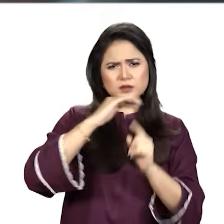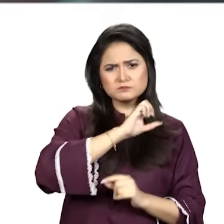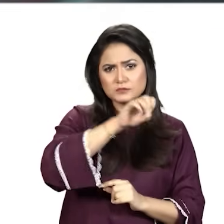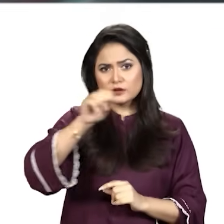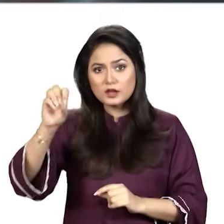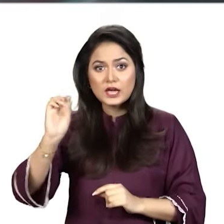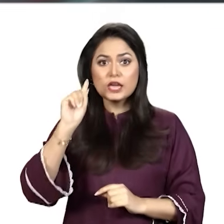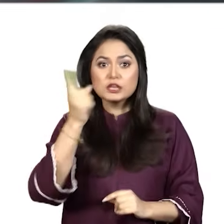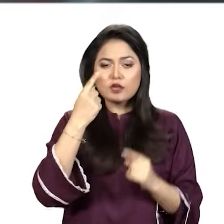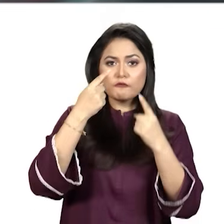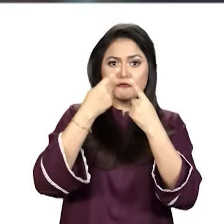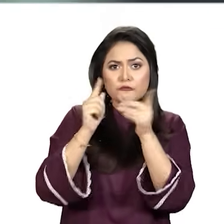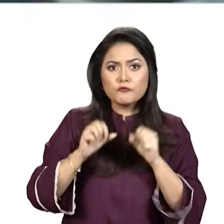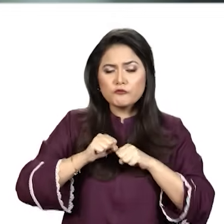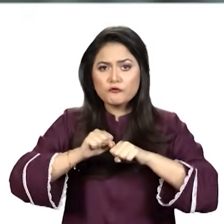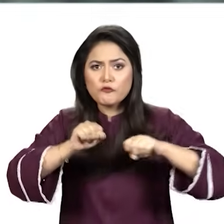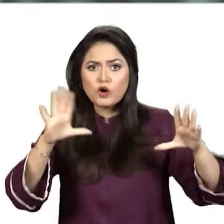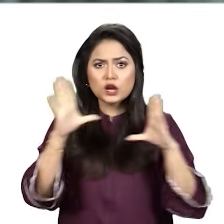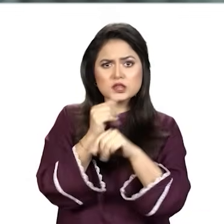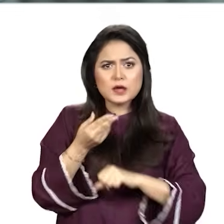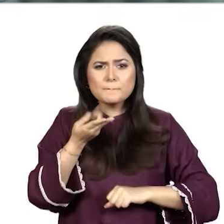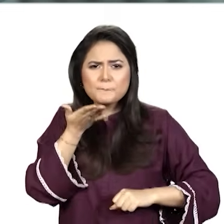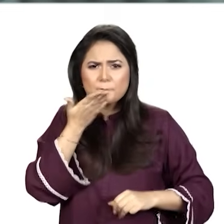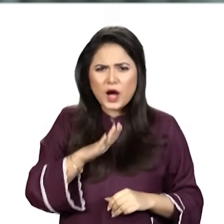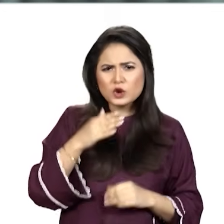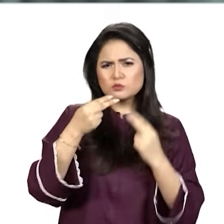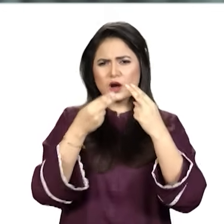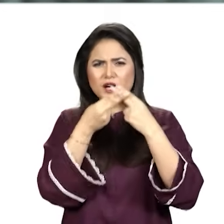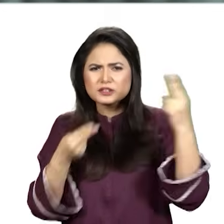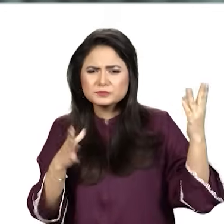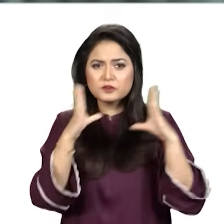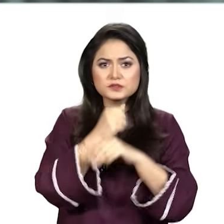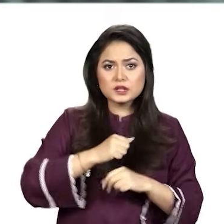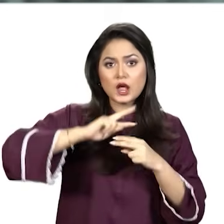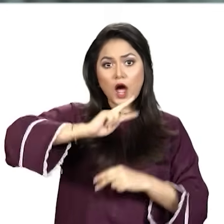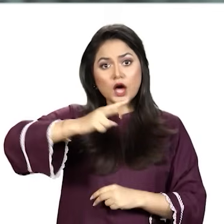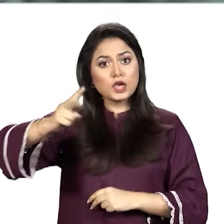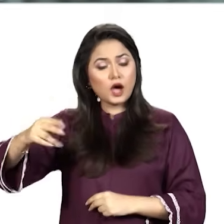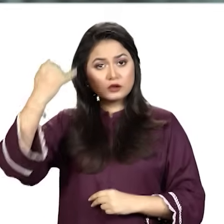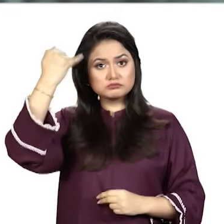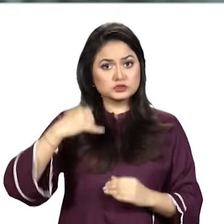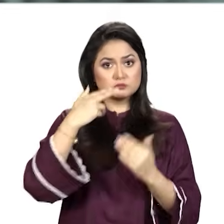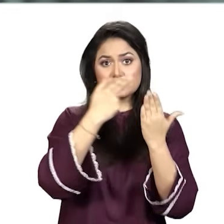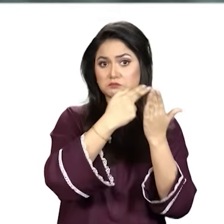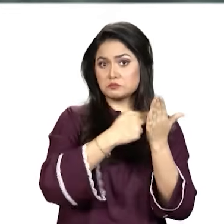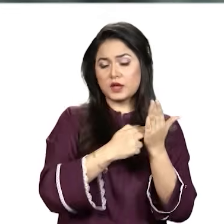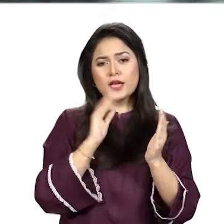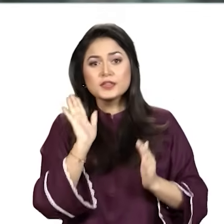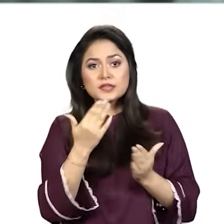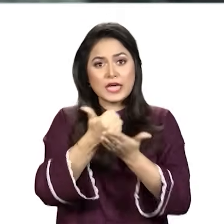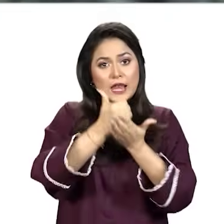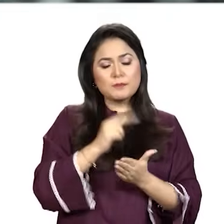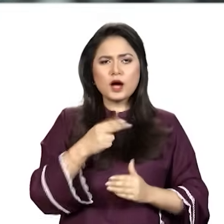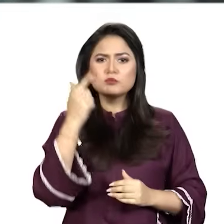में होती है। ये बरकी सिग्नल्स राब्ते के अरबों मकामात या कनेक्शन से गुजर कर पैगामात आगे बढ़ाते हैं, जिसकी मदद से हम